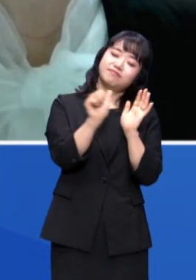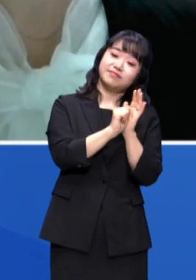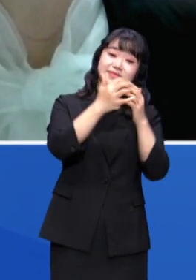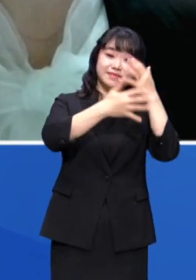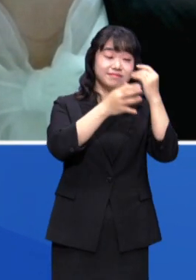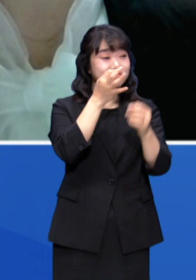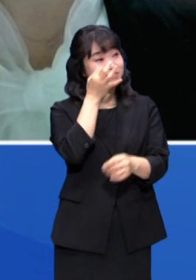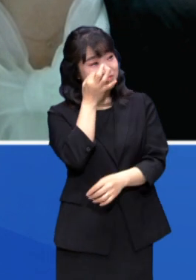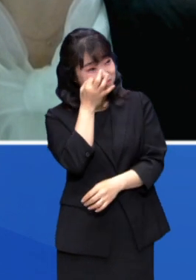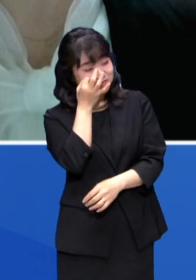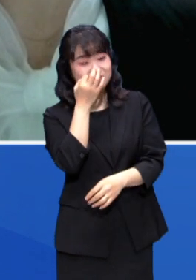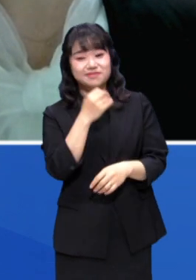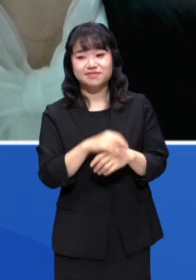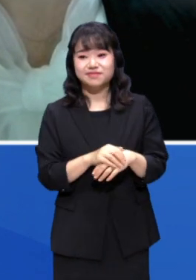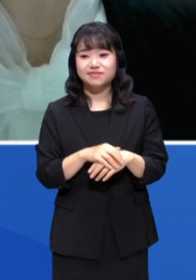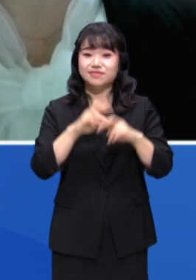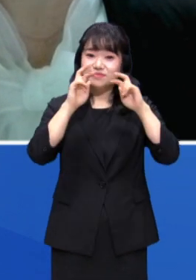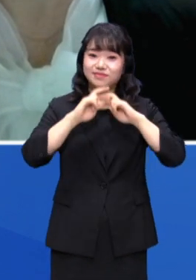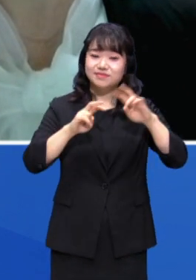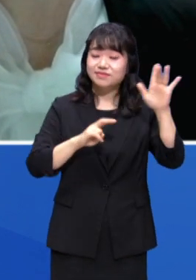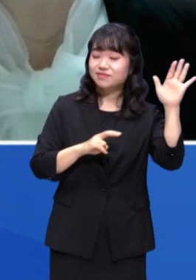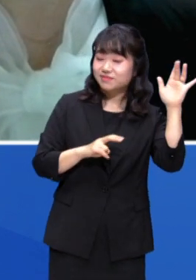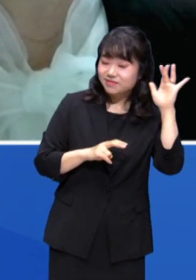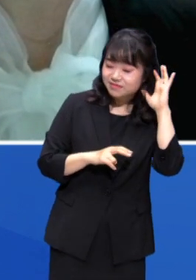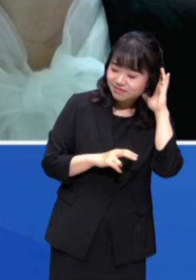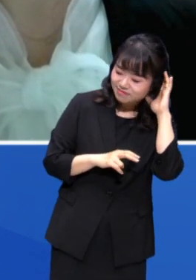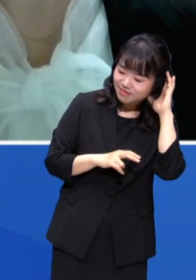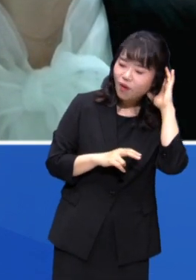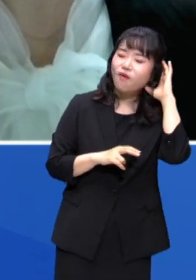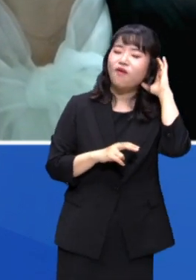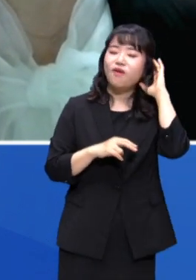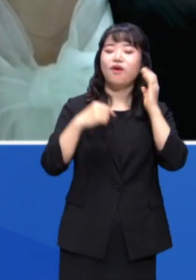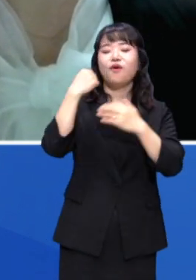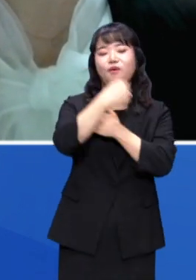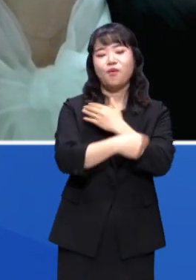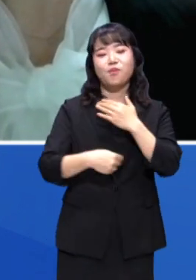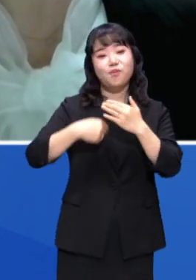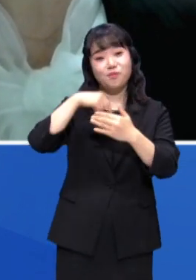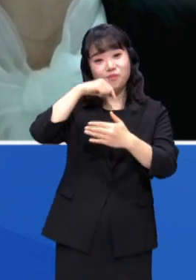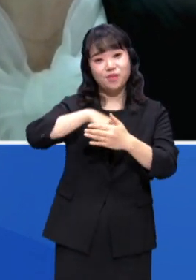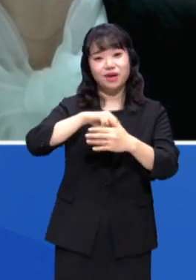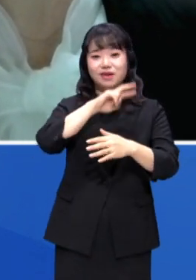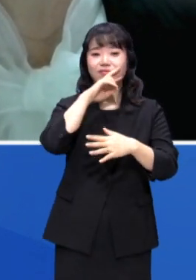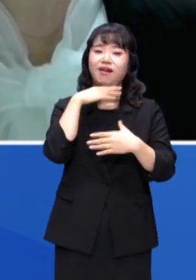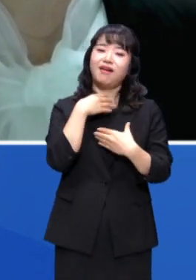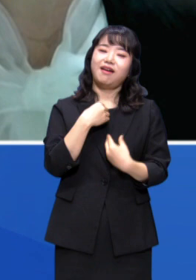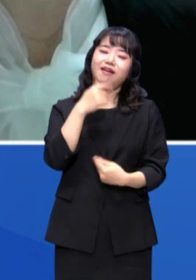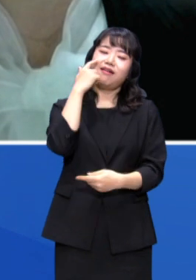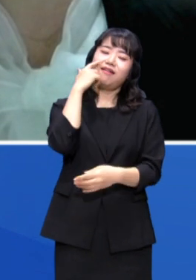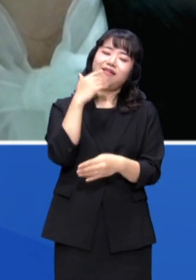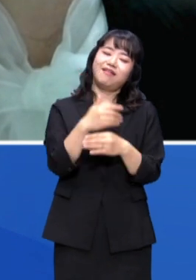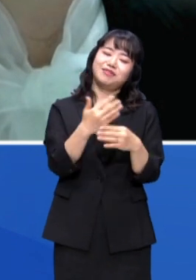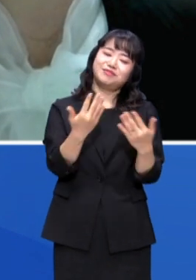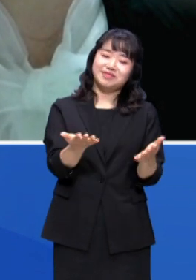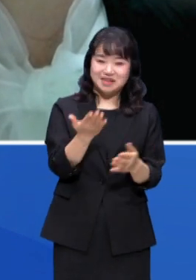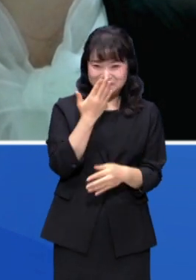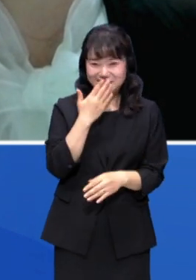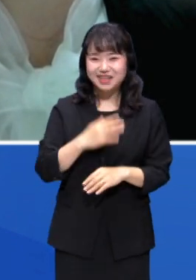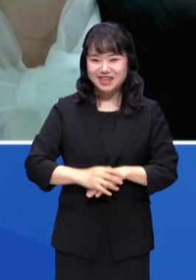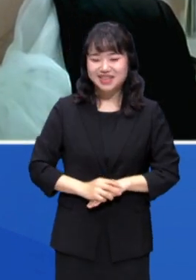영상도 감상하고요. 아름다운 음악에 흠뻑 빠져서 몸과 마음이 모두 힐링이 되는